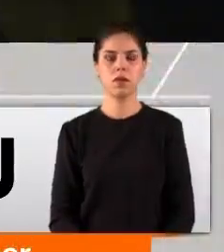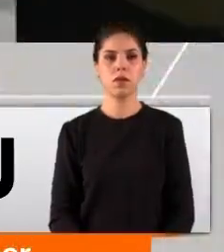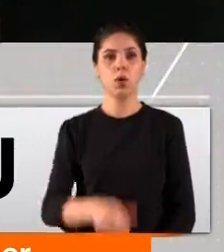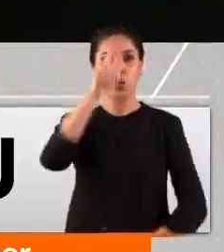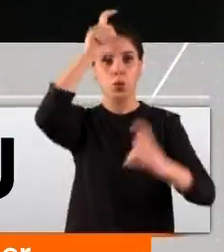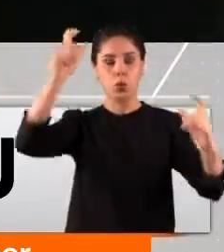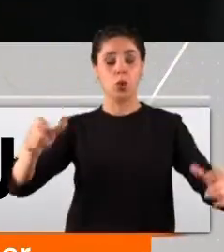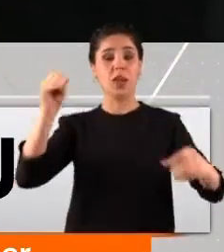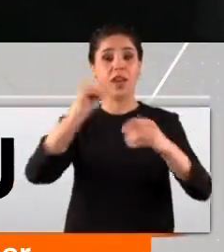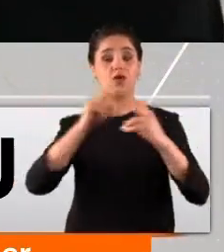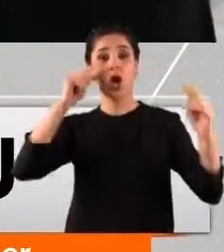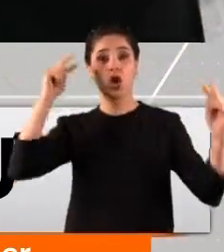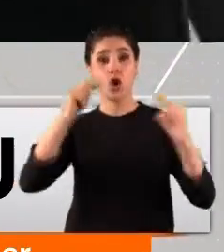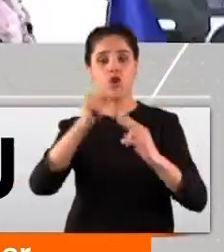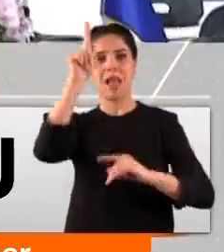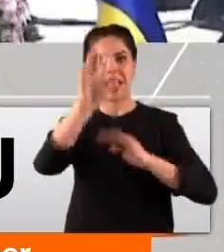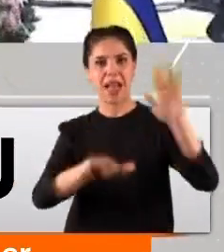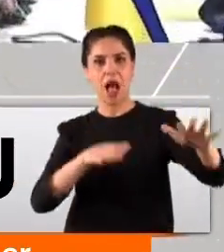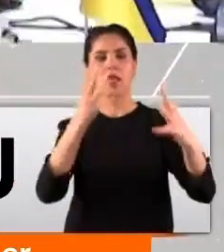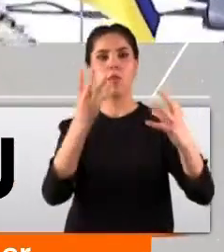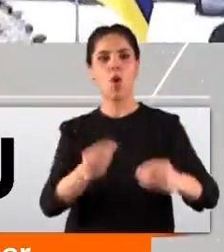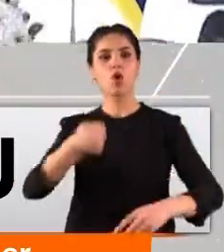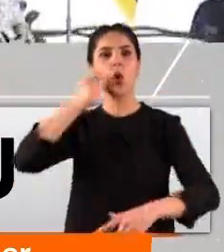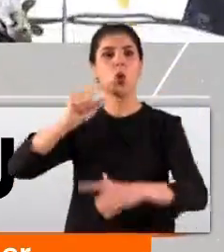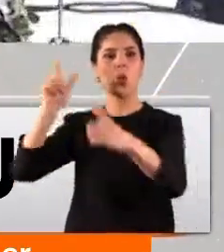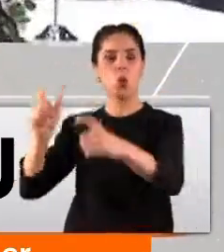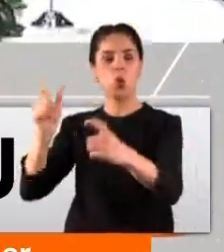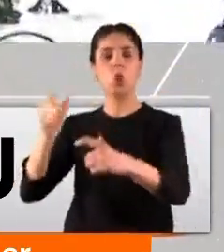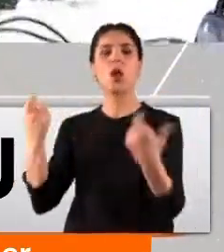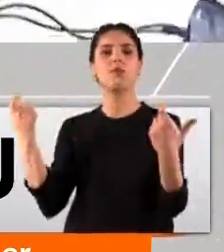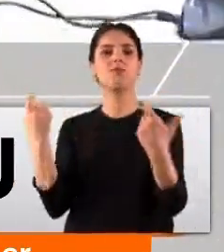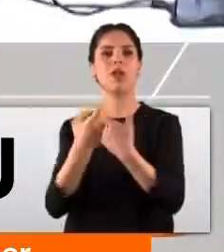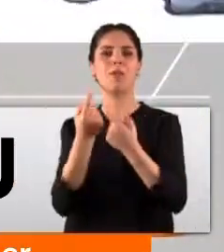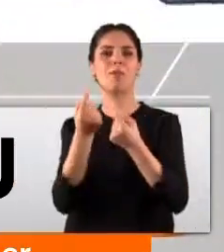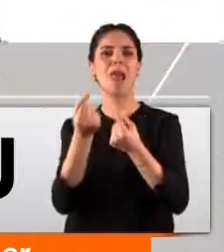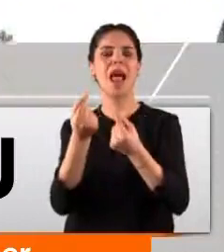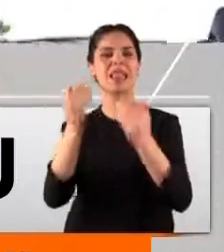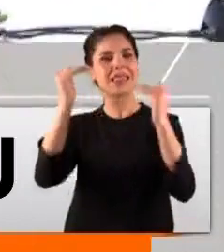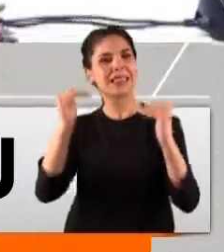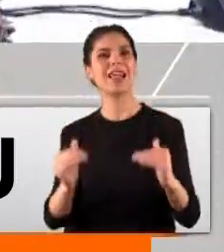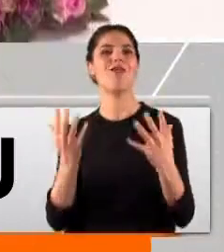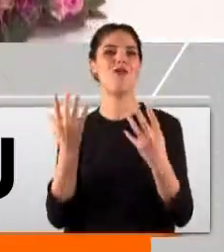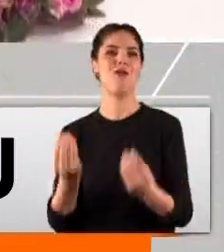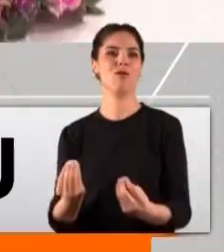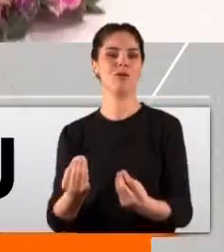Türkiye'deki görüşmeler ilk meyvesini verdi. Ukrayna'da silahlar bir nebze de olsa sustu.